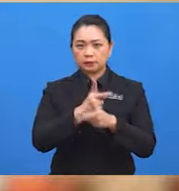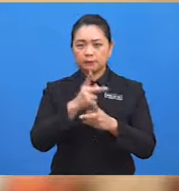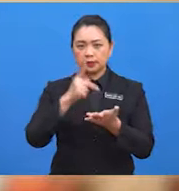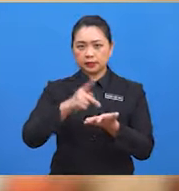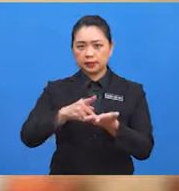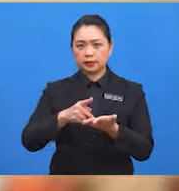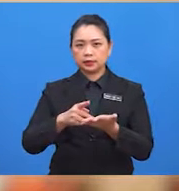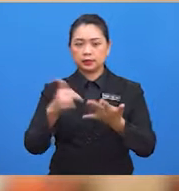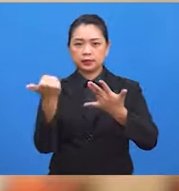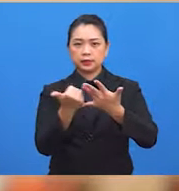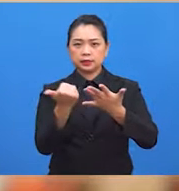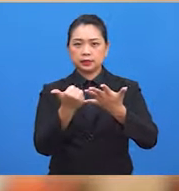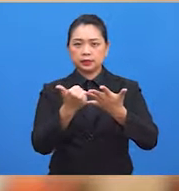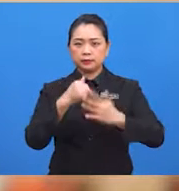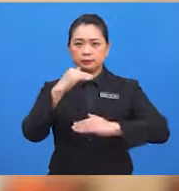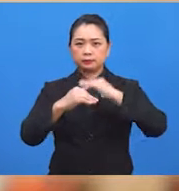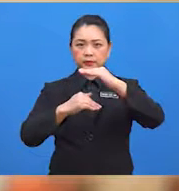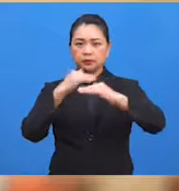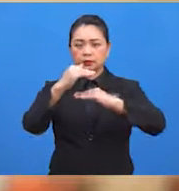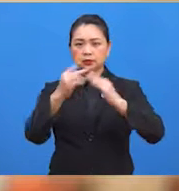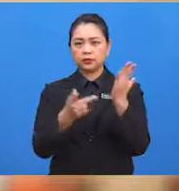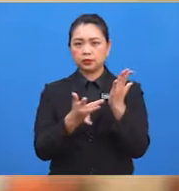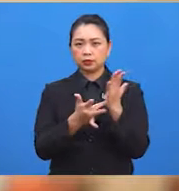yang kelima, peningkatan teknologi.